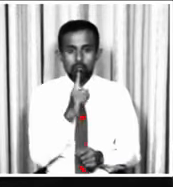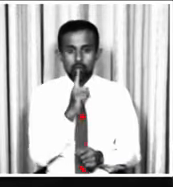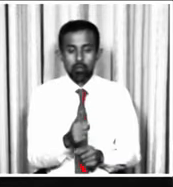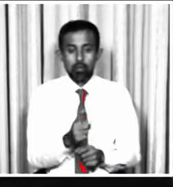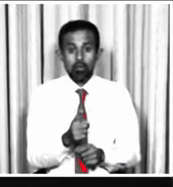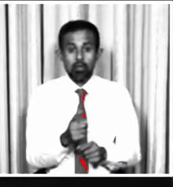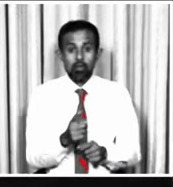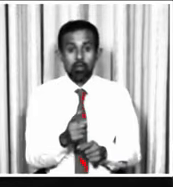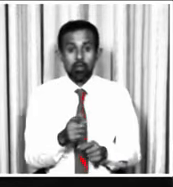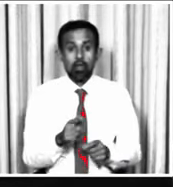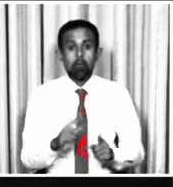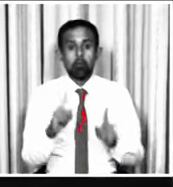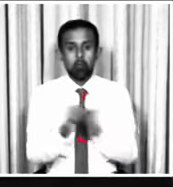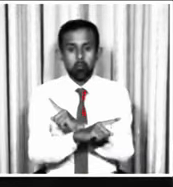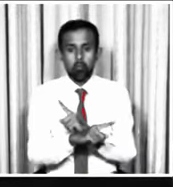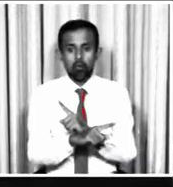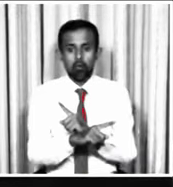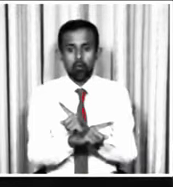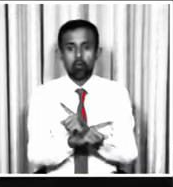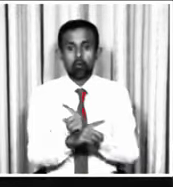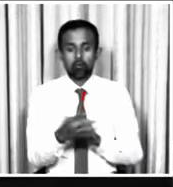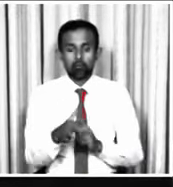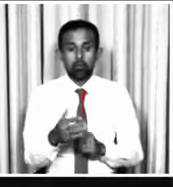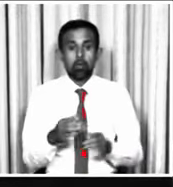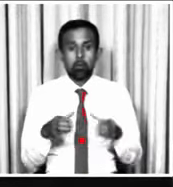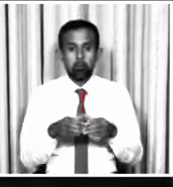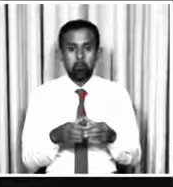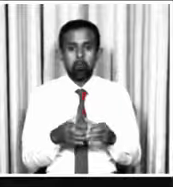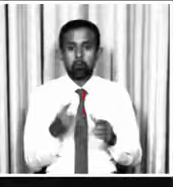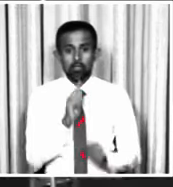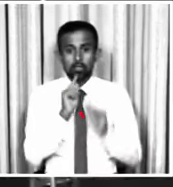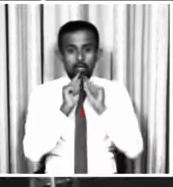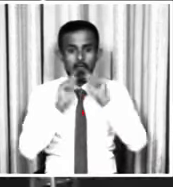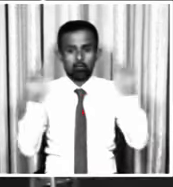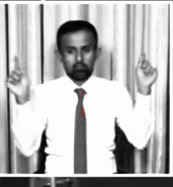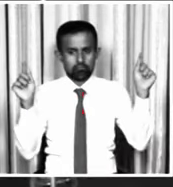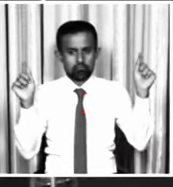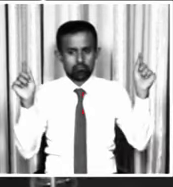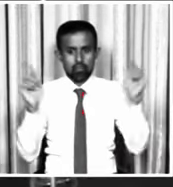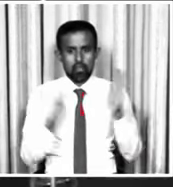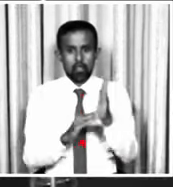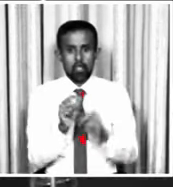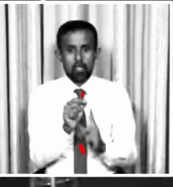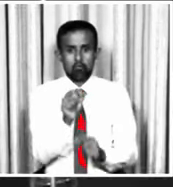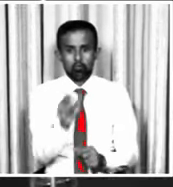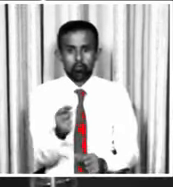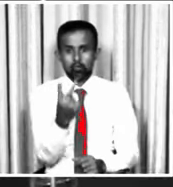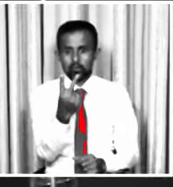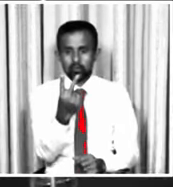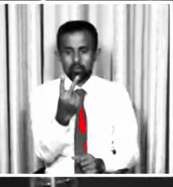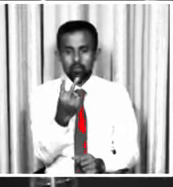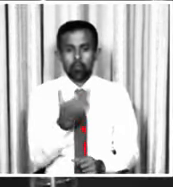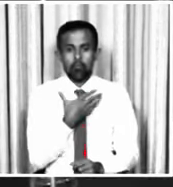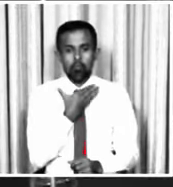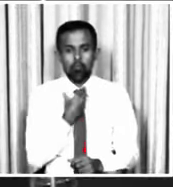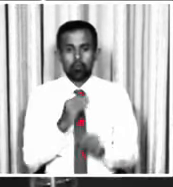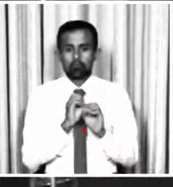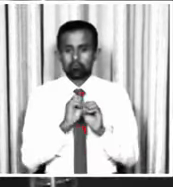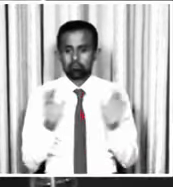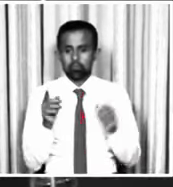කාලා පක්ෂේ පාවදලා යෑම තමයි මේ පක්ෂේ විනාශයට පළවෙනිම හේතුව. මේ ඇමතිවරු දෙන්න සම්පූර්ණ අසත්‍ය ප්‍රකාශ